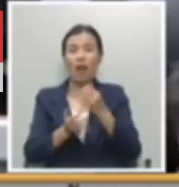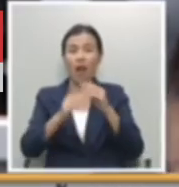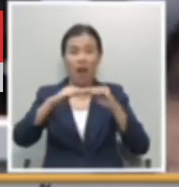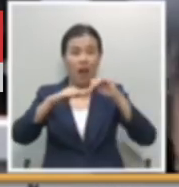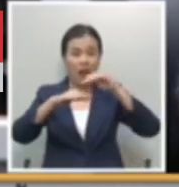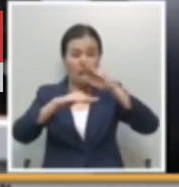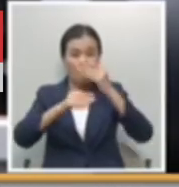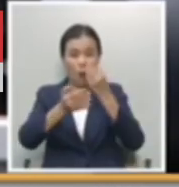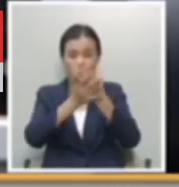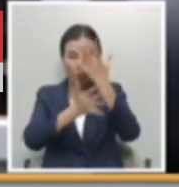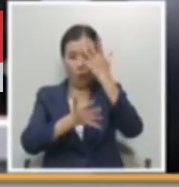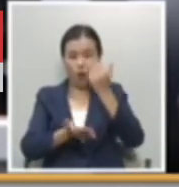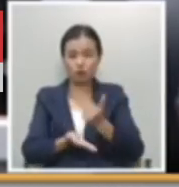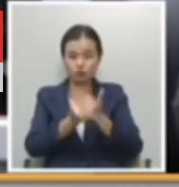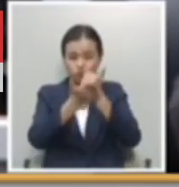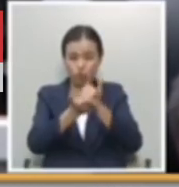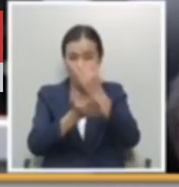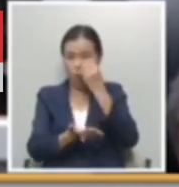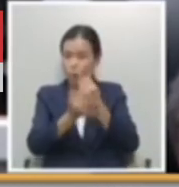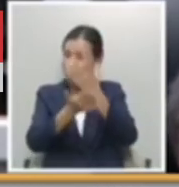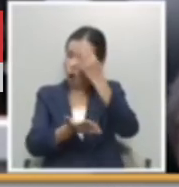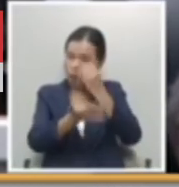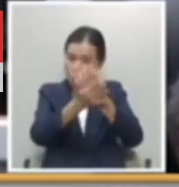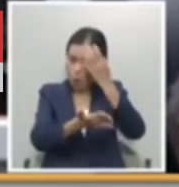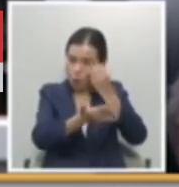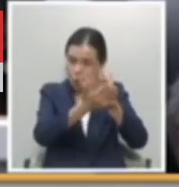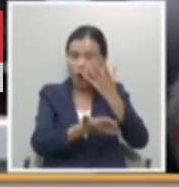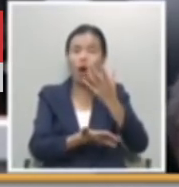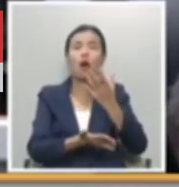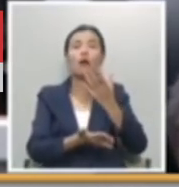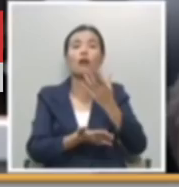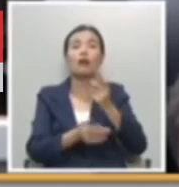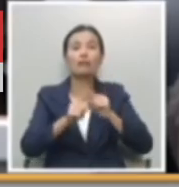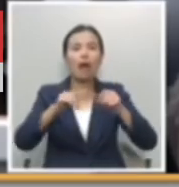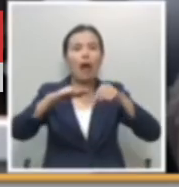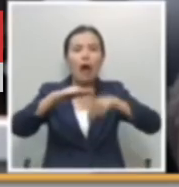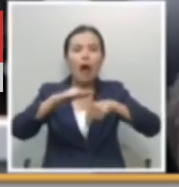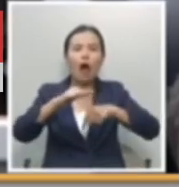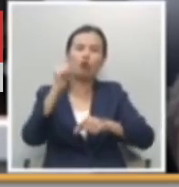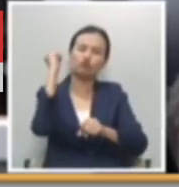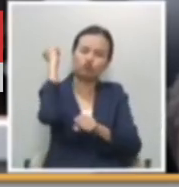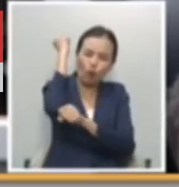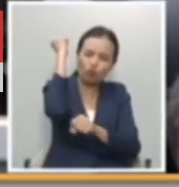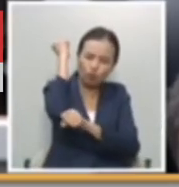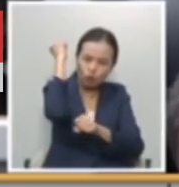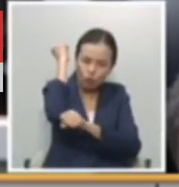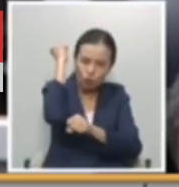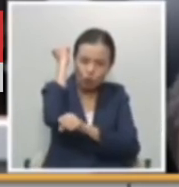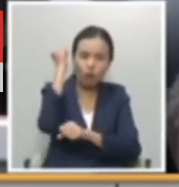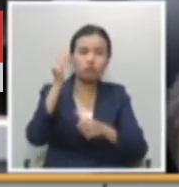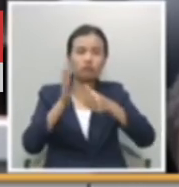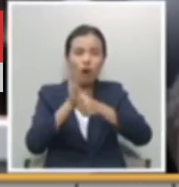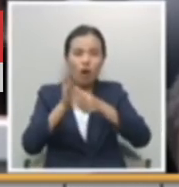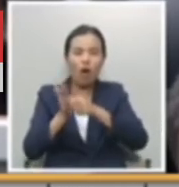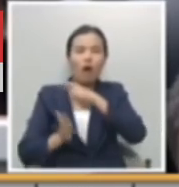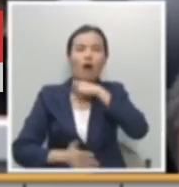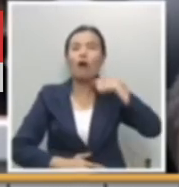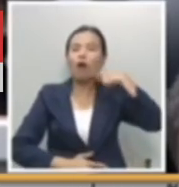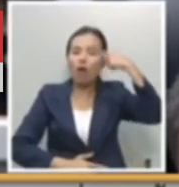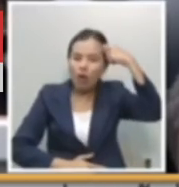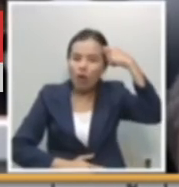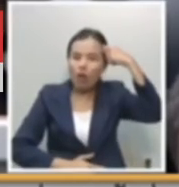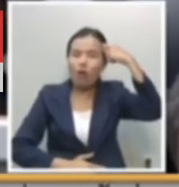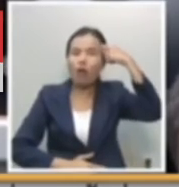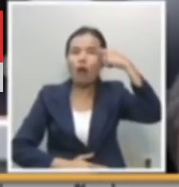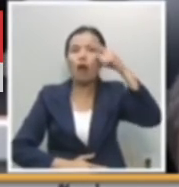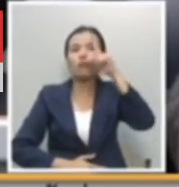ยเพราะเอื้อเจ้าสัวกันมาจนรวยแต่ข้างล่างอ่ะมันจนหนี้ท่วมฆ่าตัวตายมันจนกระ